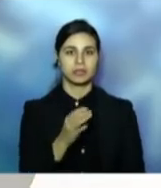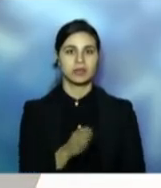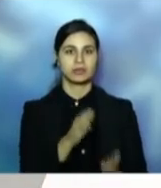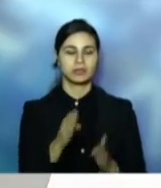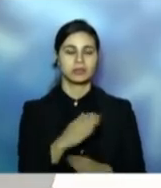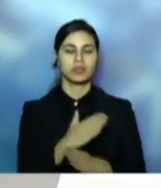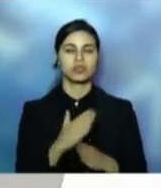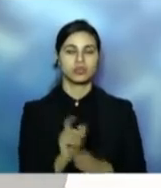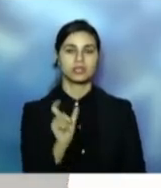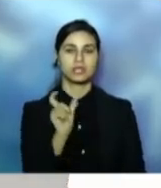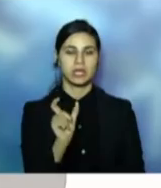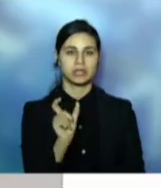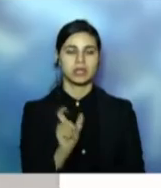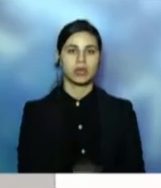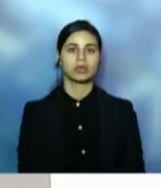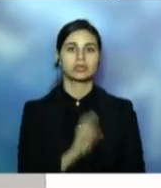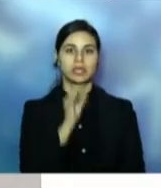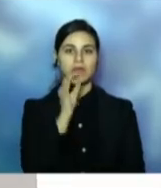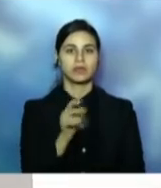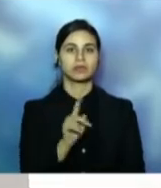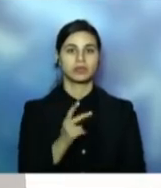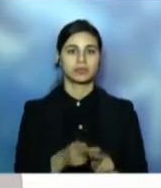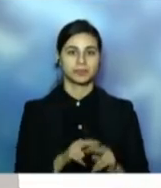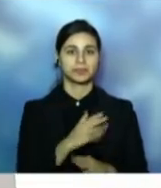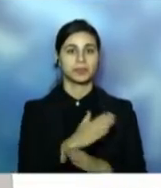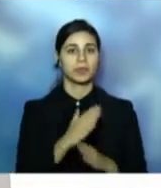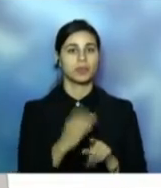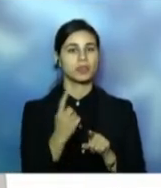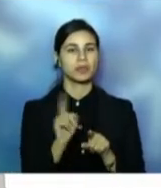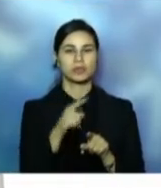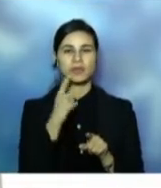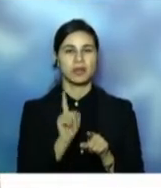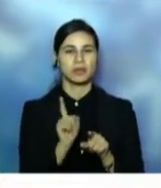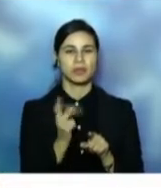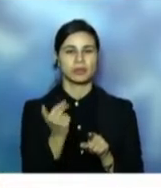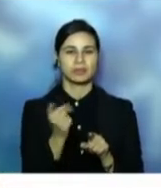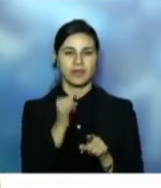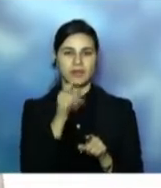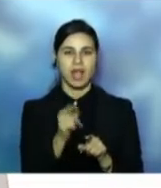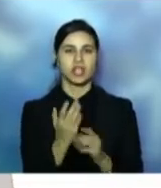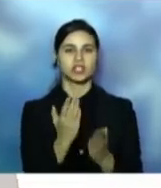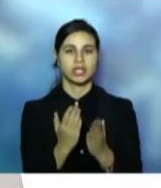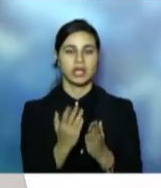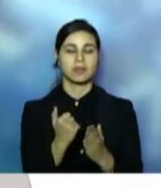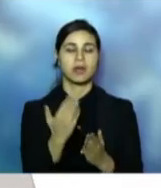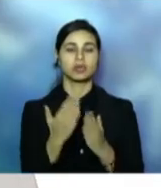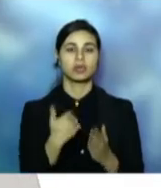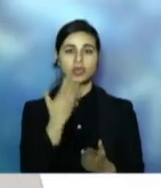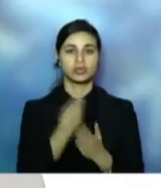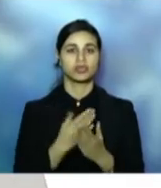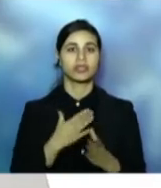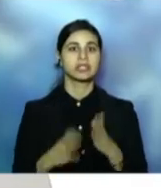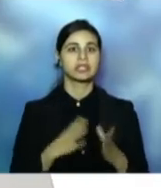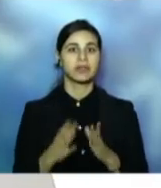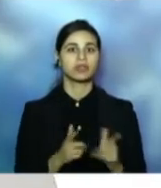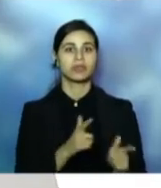გადმოვიტან ამ ჩვენს პურის ერთეულს და ვეტყვით რომ ანუ პურზე არ არის მარტო საუბარი, კიდევ ერთხელ ვაფიქსირე. თუ ჩვენ სავარჯიშოდ